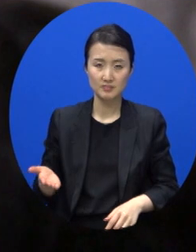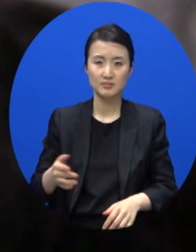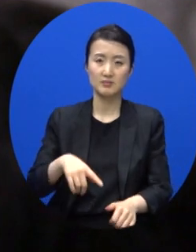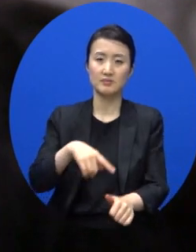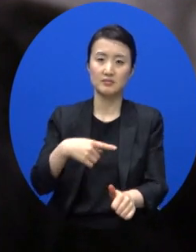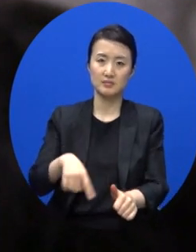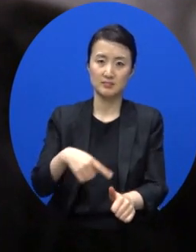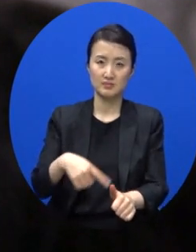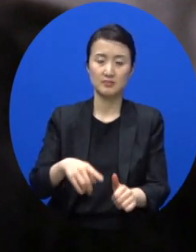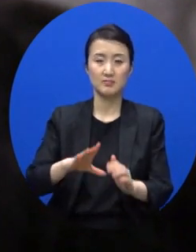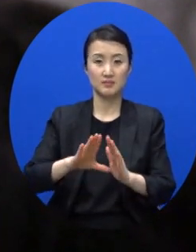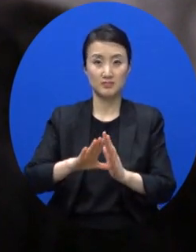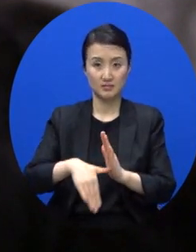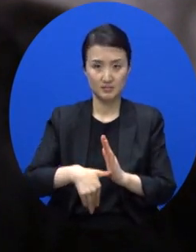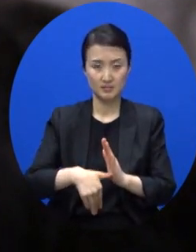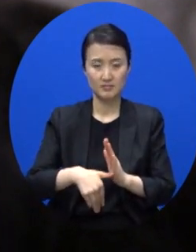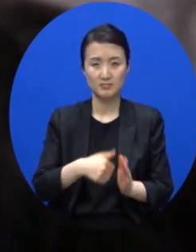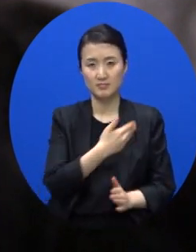인성과